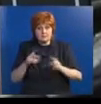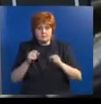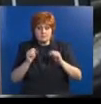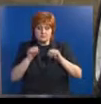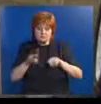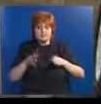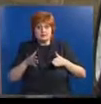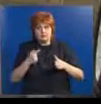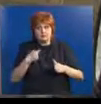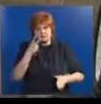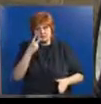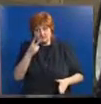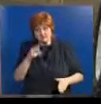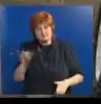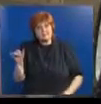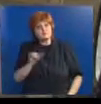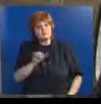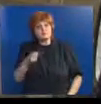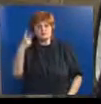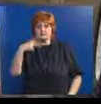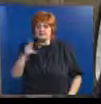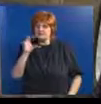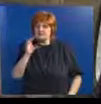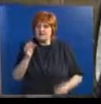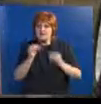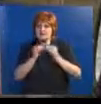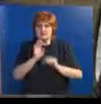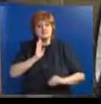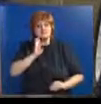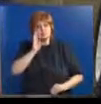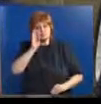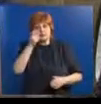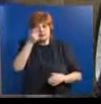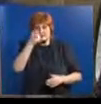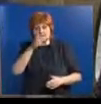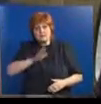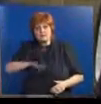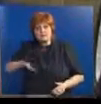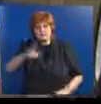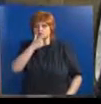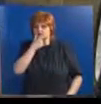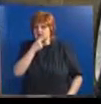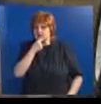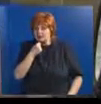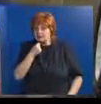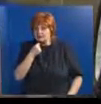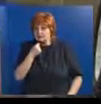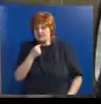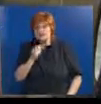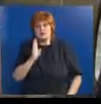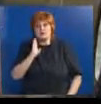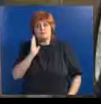маршруту, и нас видно. А уже в субботу, 20 сентября, в 10 часов утра в Крывом центре на площади Ленина для зрителей, болельщиков и,